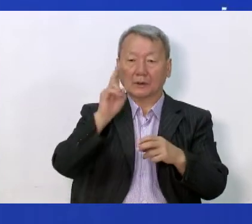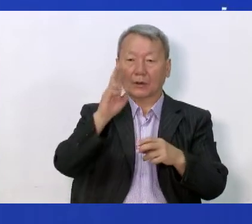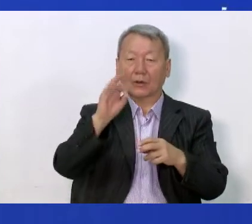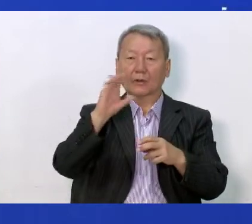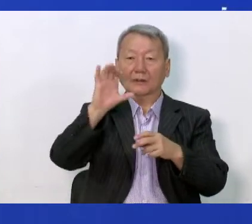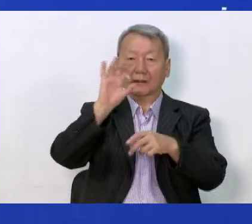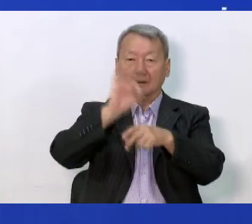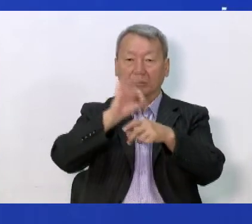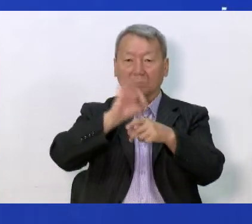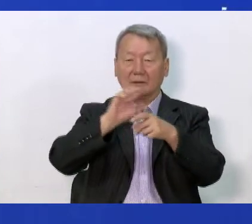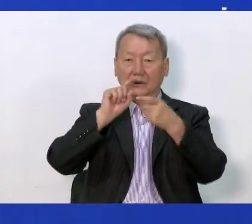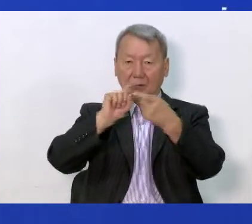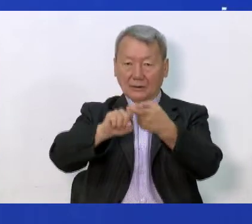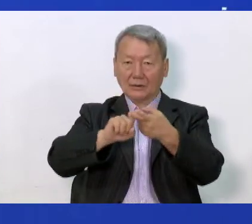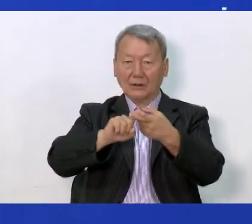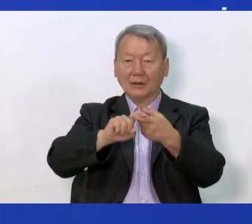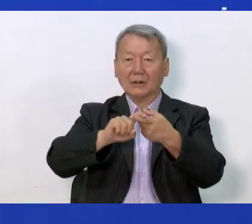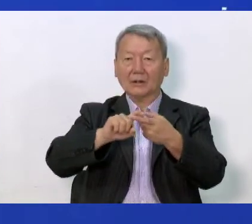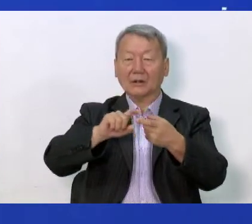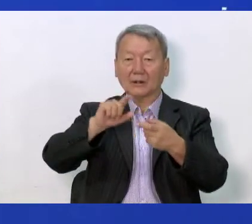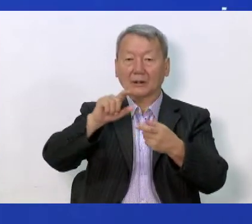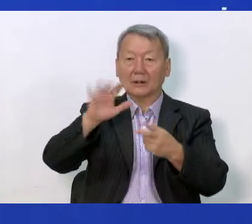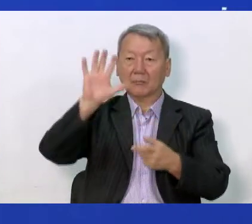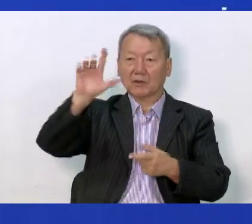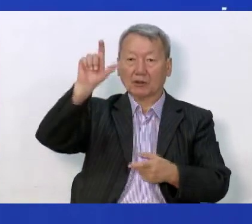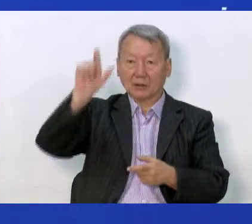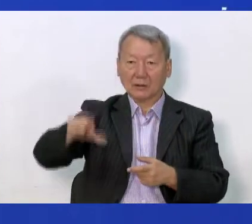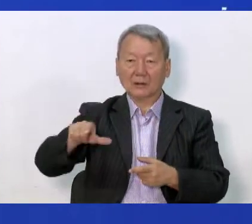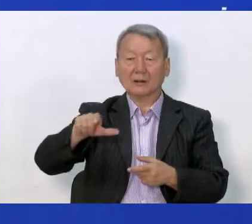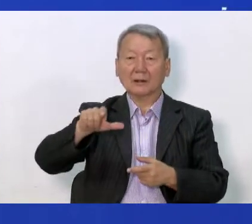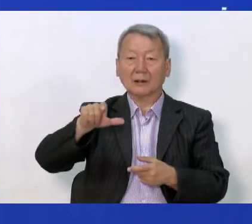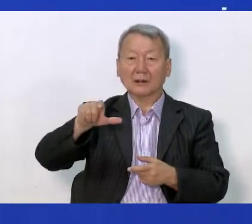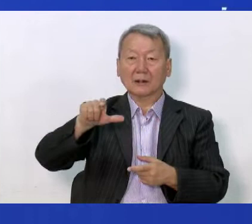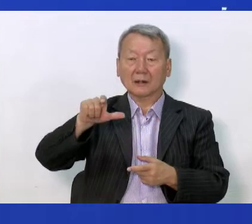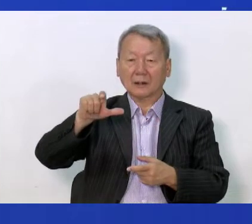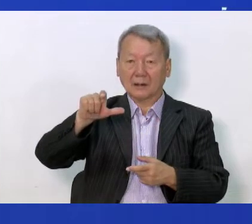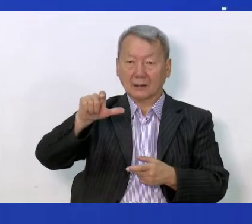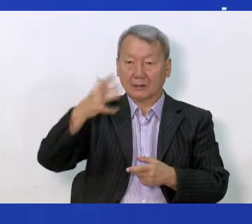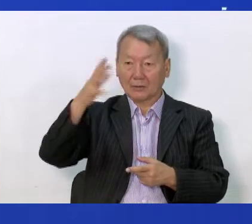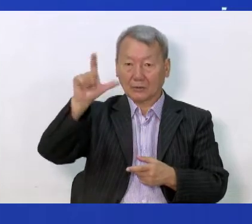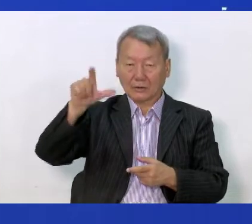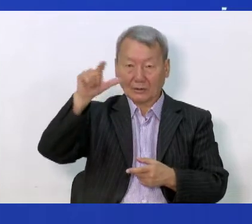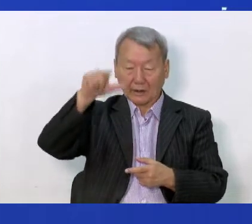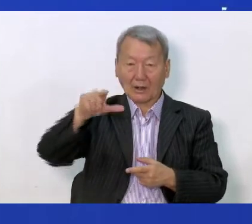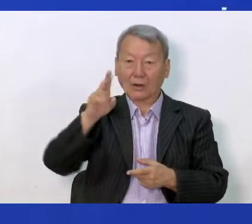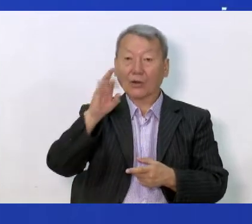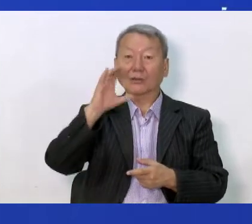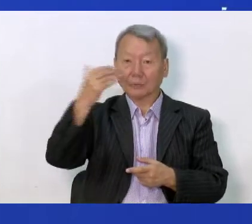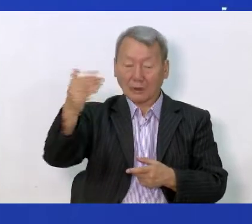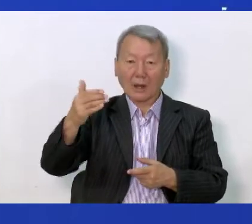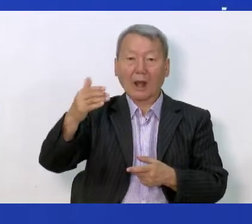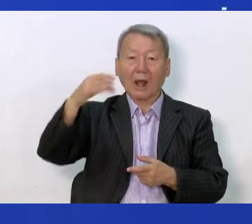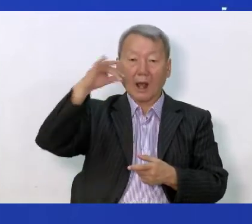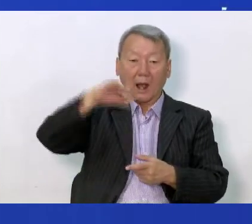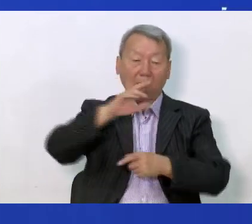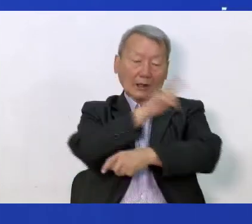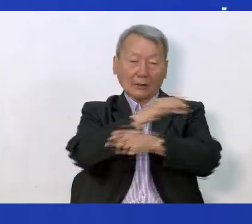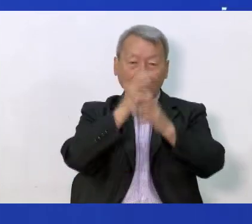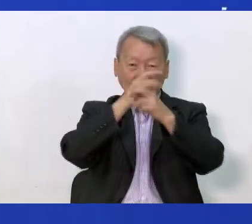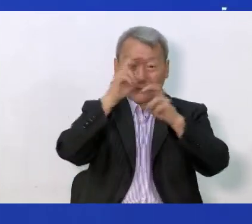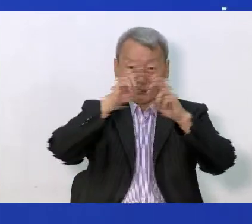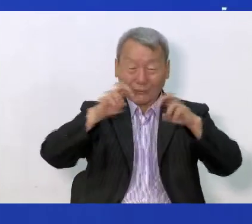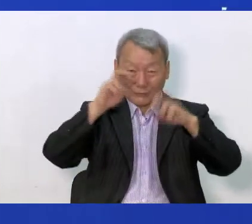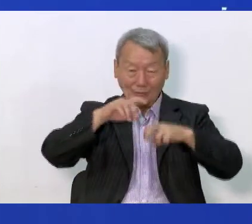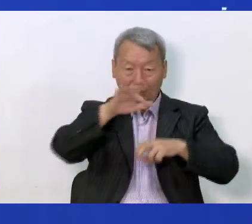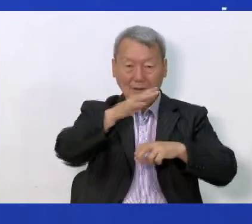COVID-19 диагнозунан 5 адам жана клиникалык эпидемиологиялык тастыкталган